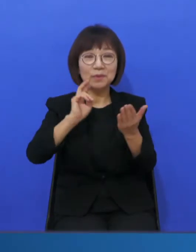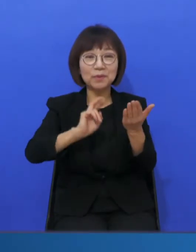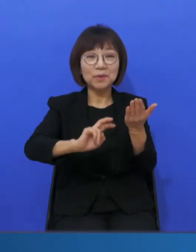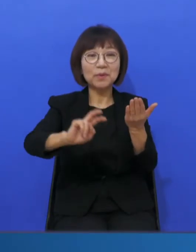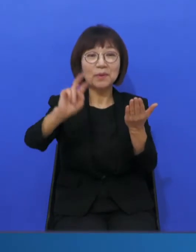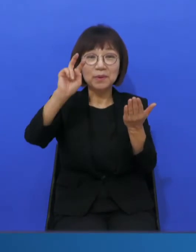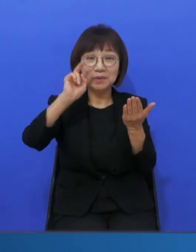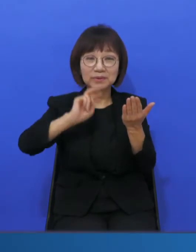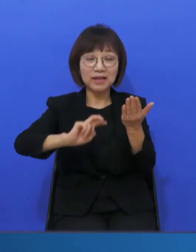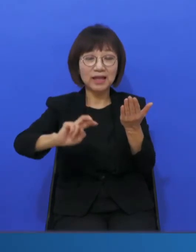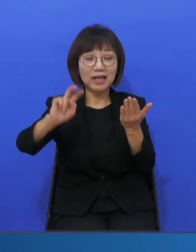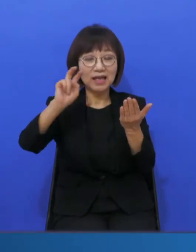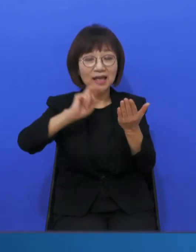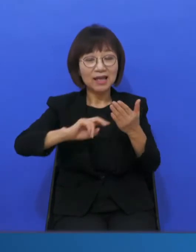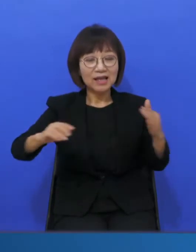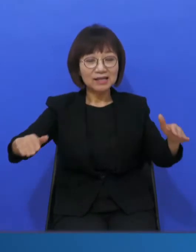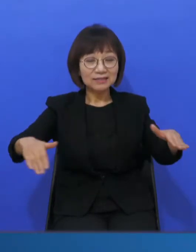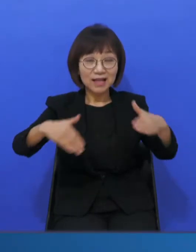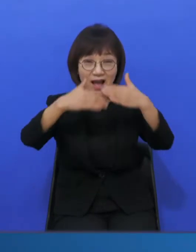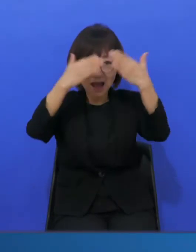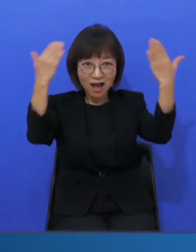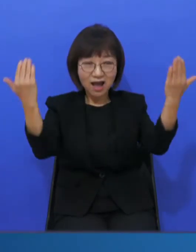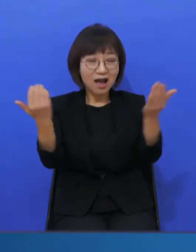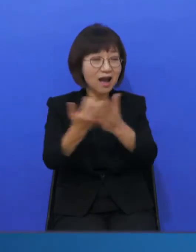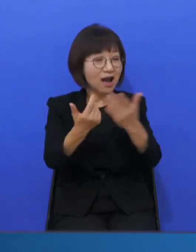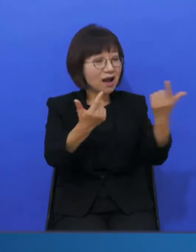아름다운 노래